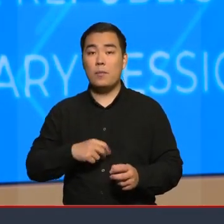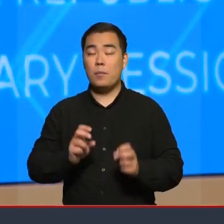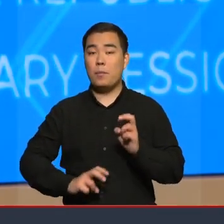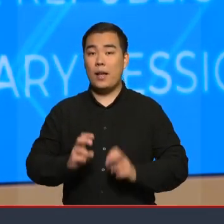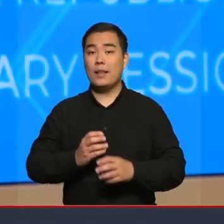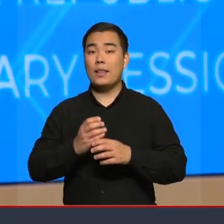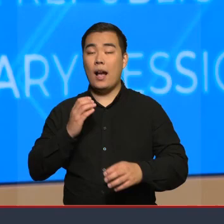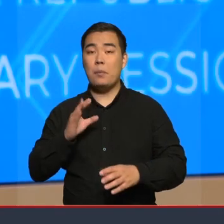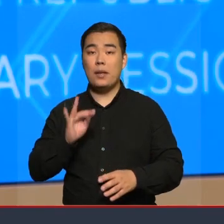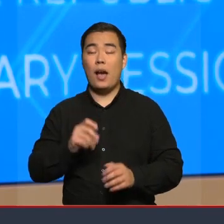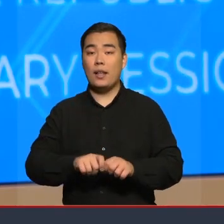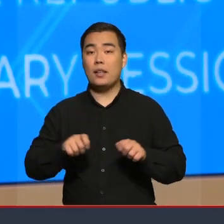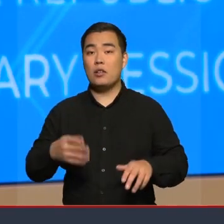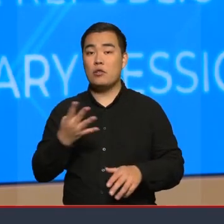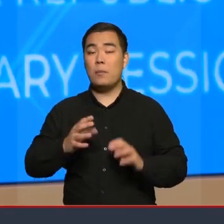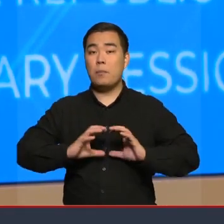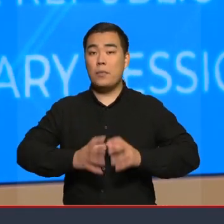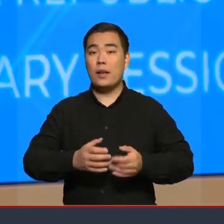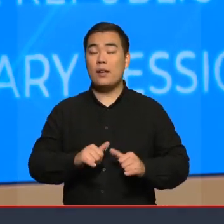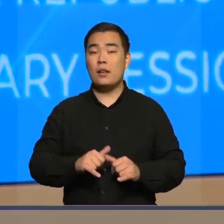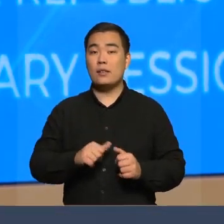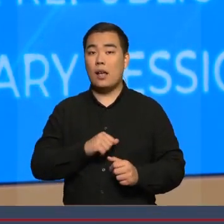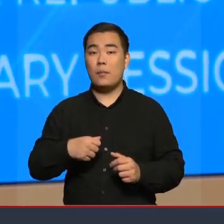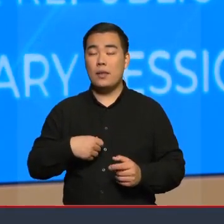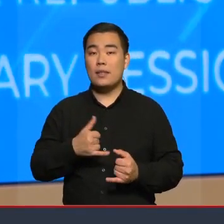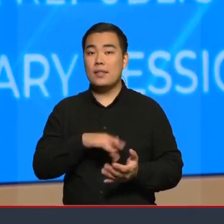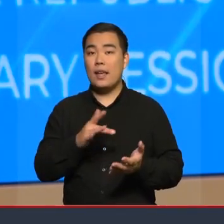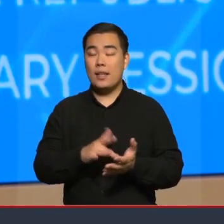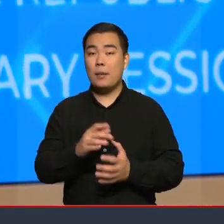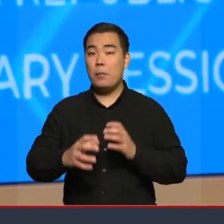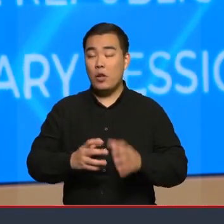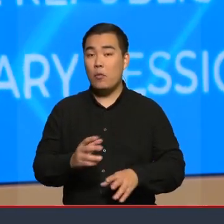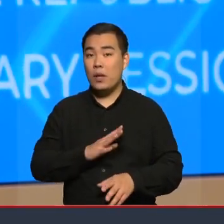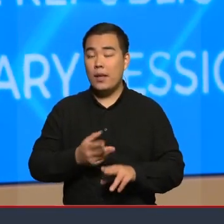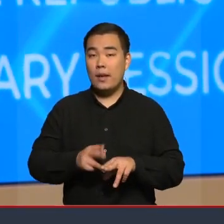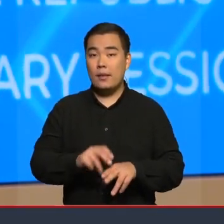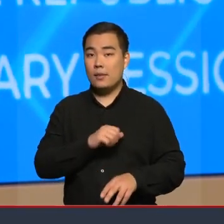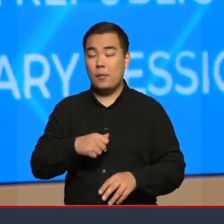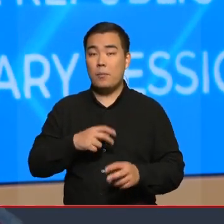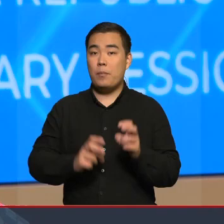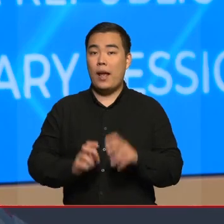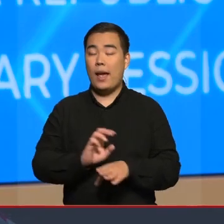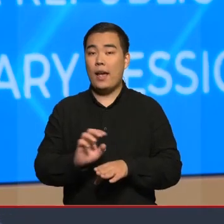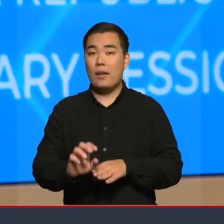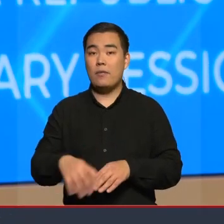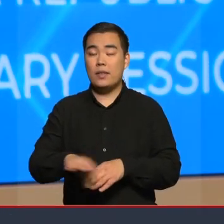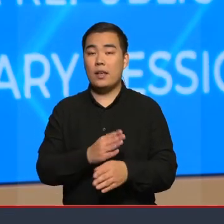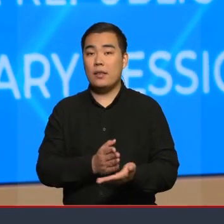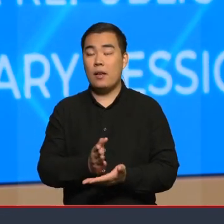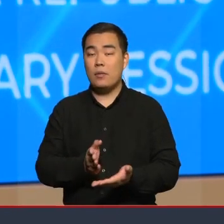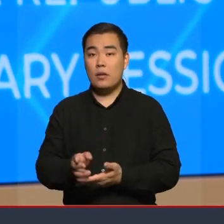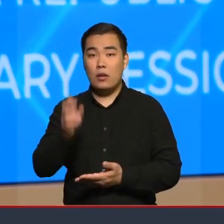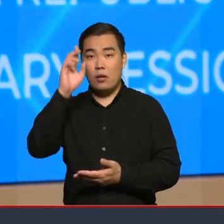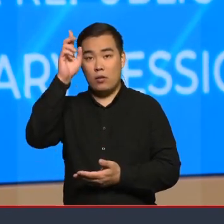локомотивов и открыли четвёртый в мире глобальный инжиниринговый центр всё что мы здесь производим экспортируется во многие страны